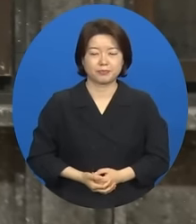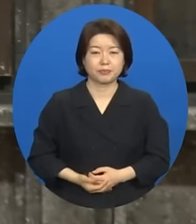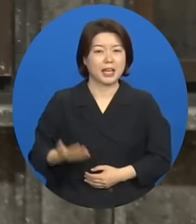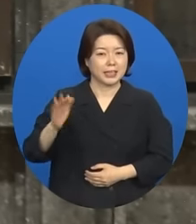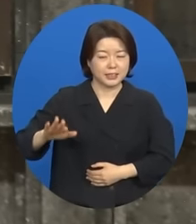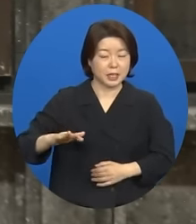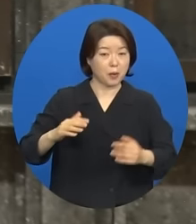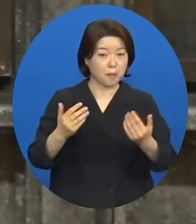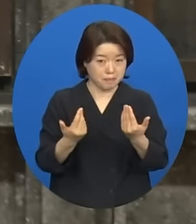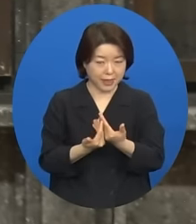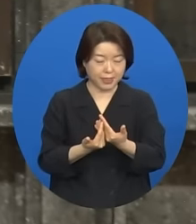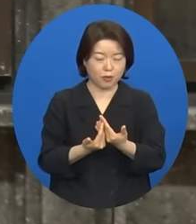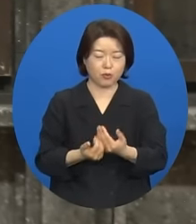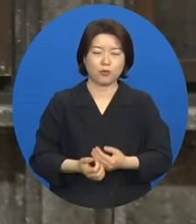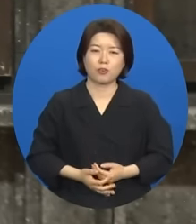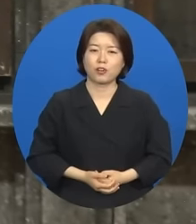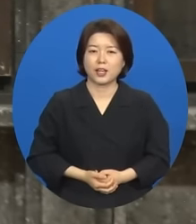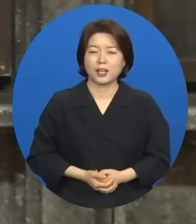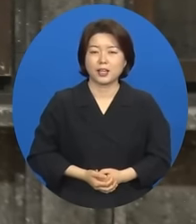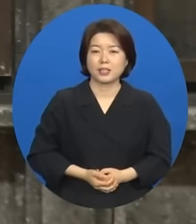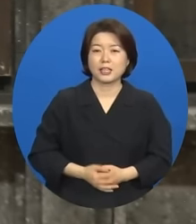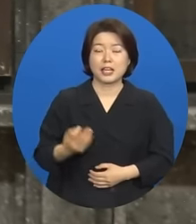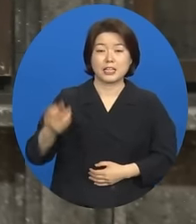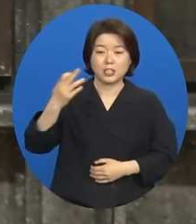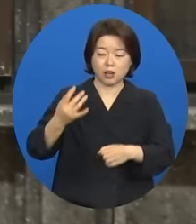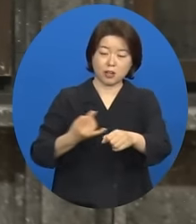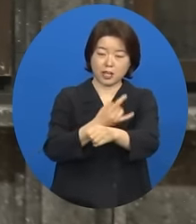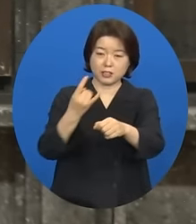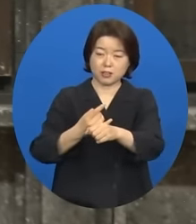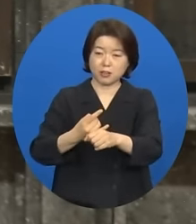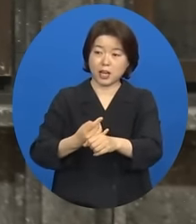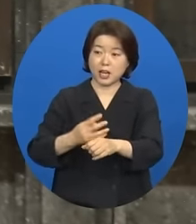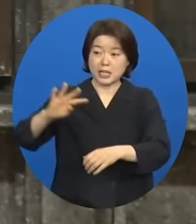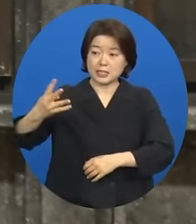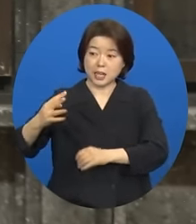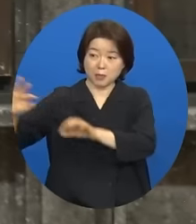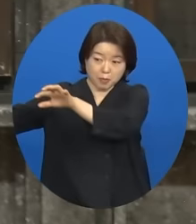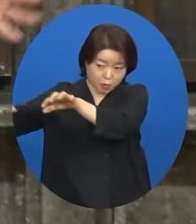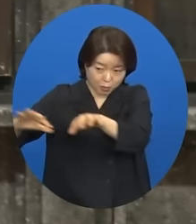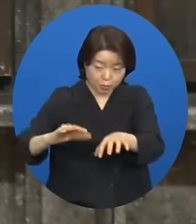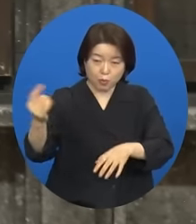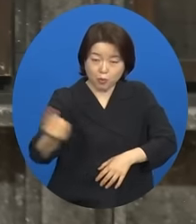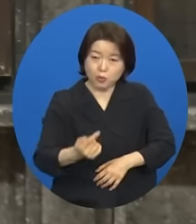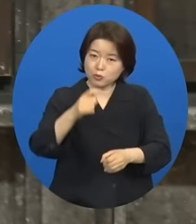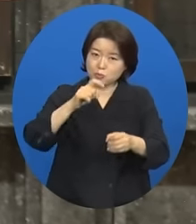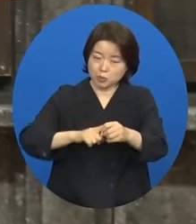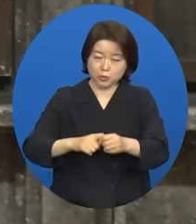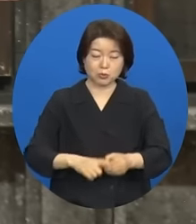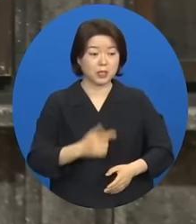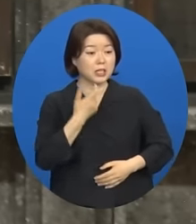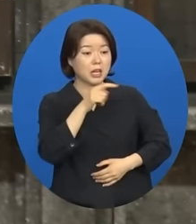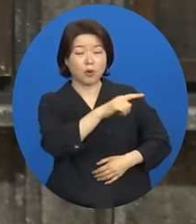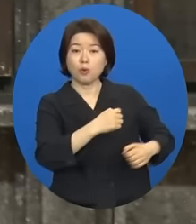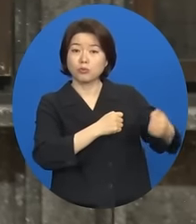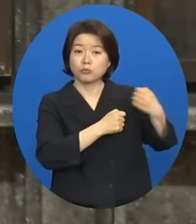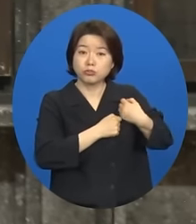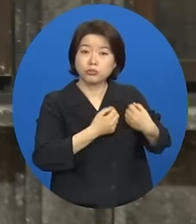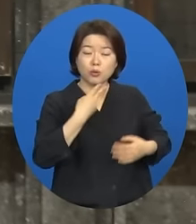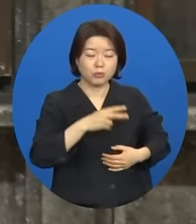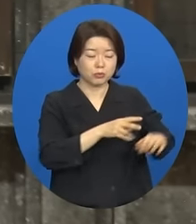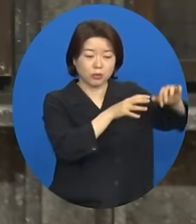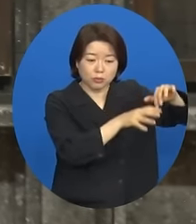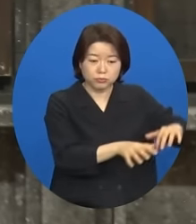그러나 반대로 형 에서가 400명을 데리고 온 것은 지금 야곱의 군대가 없어요. 그렇게